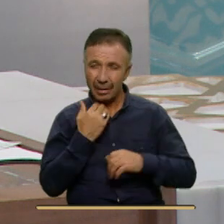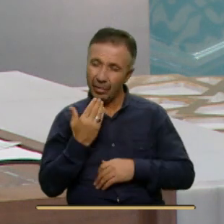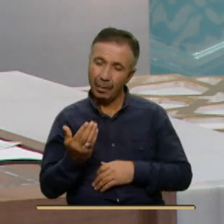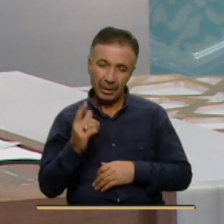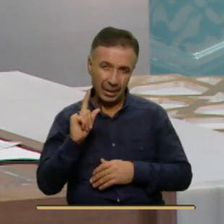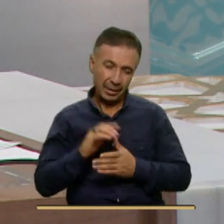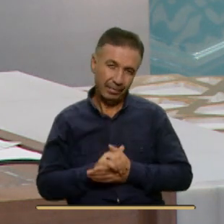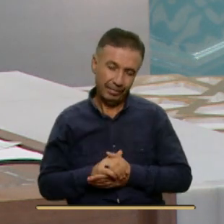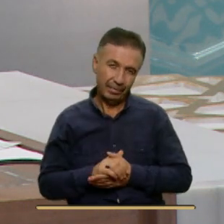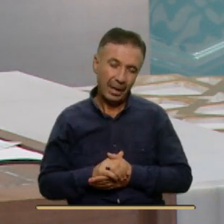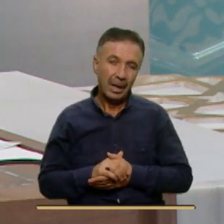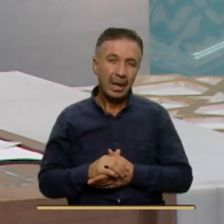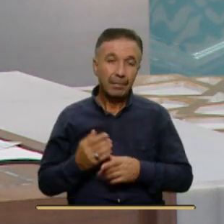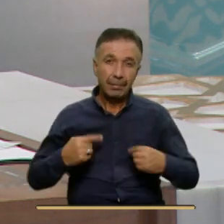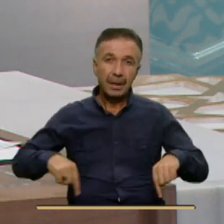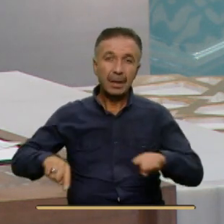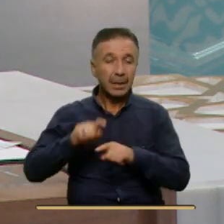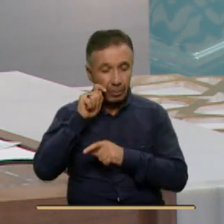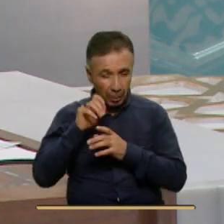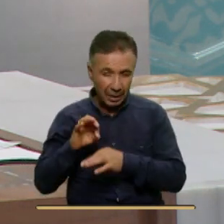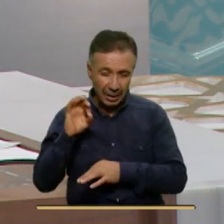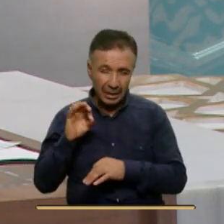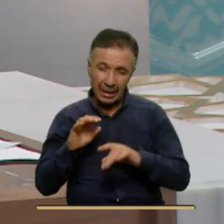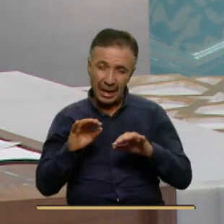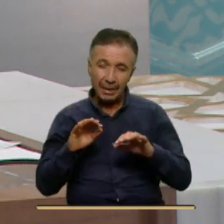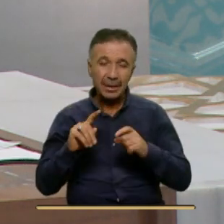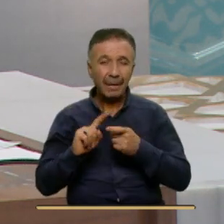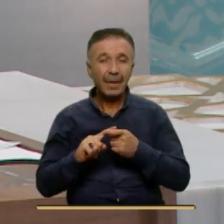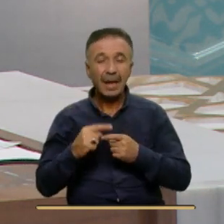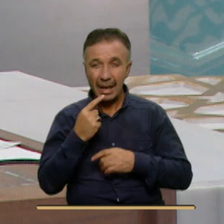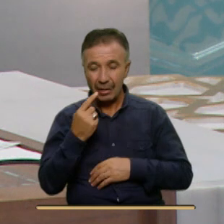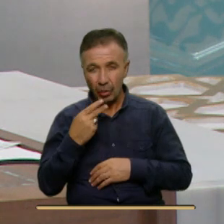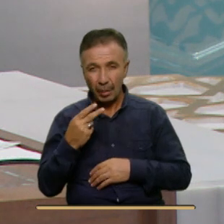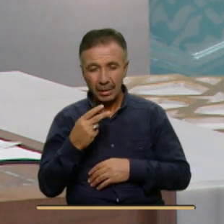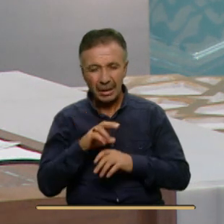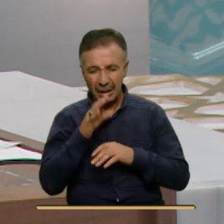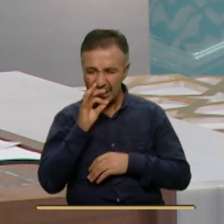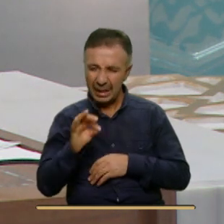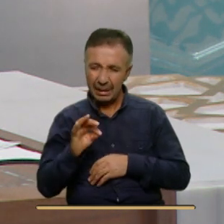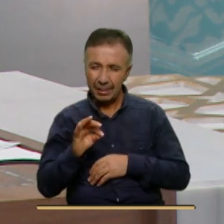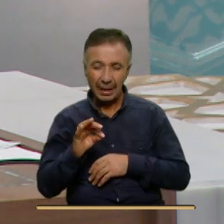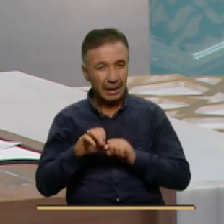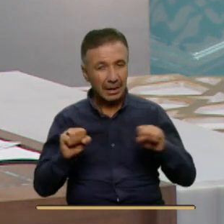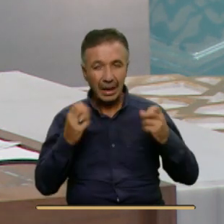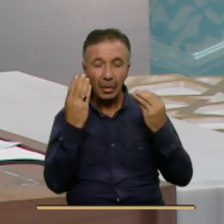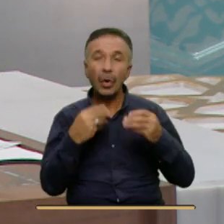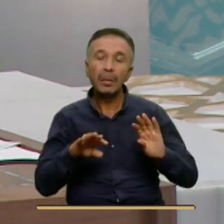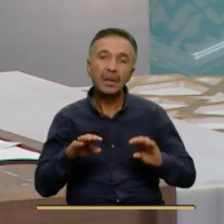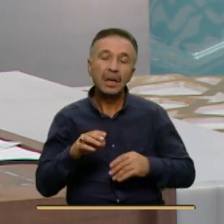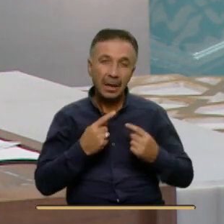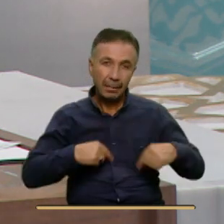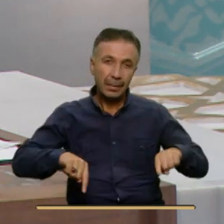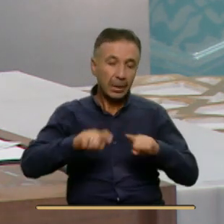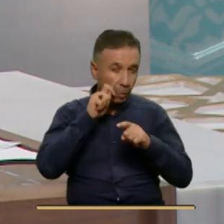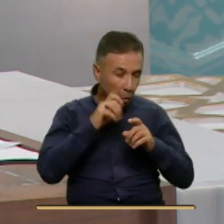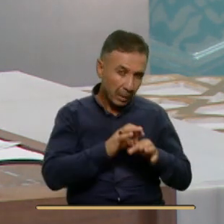Biz müminiz, Müslümanız, elimizden ve dilimizden kimseye zarar gelmesin inşallah. Biz mümin ve